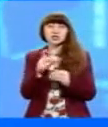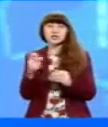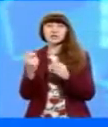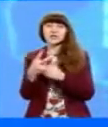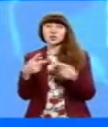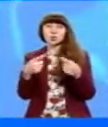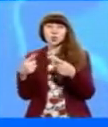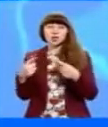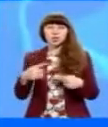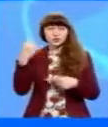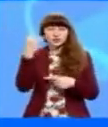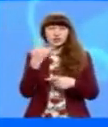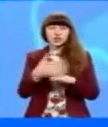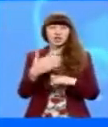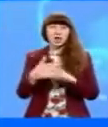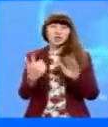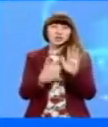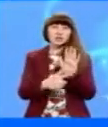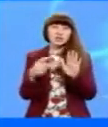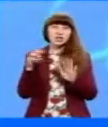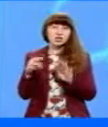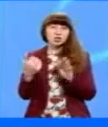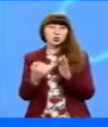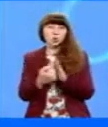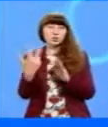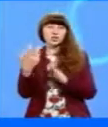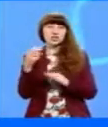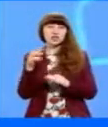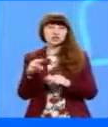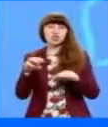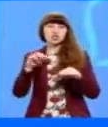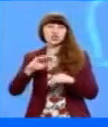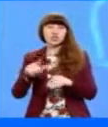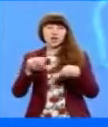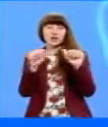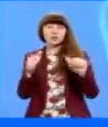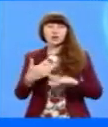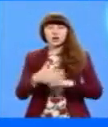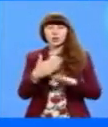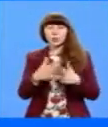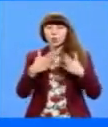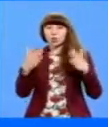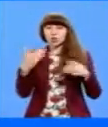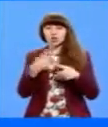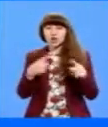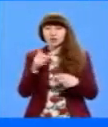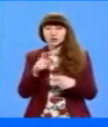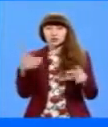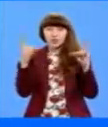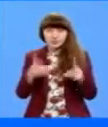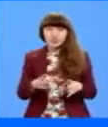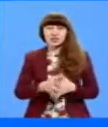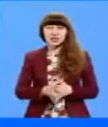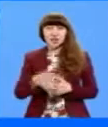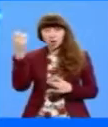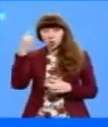Алаяқтардың әс-әрекетінің салдарынан еліміздің 12 өңірінен 210 адам зардап шегіп отыр. Зайым мөлшері 70 мыңнан